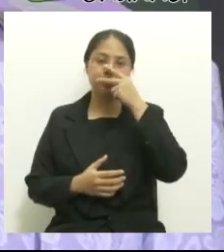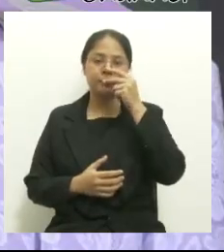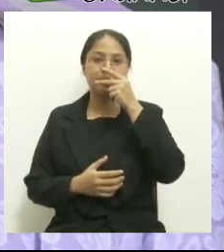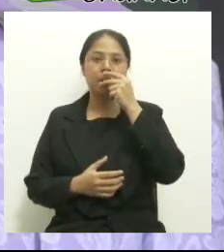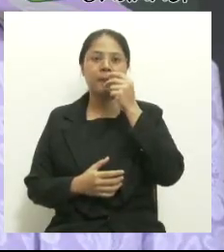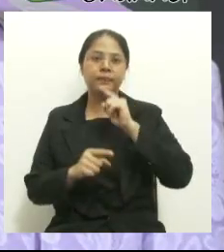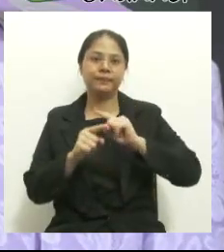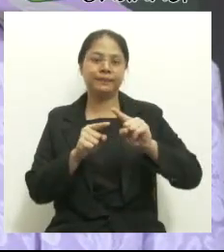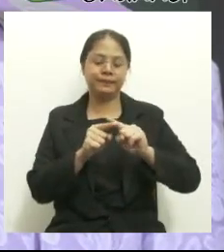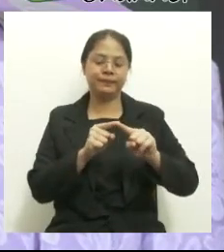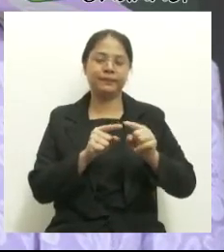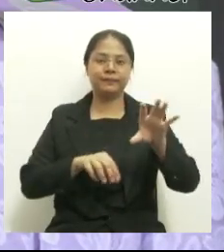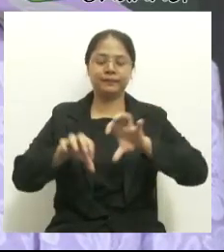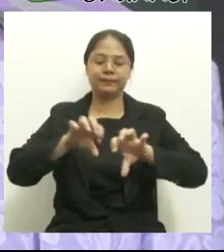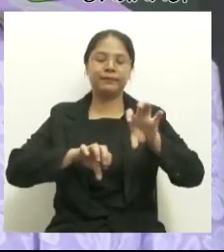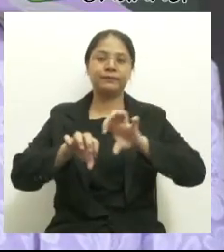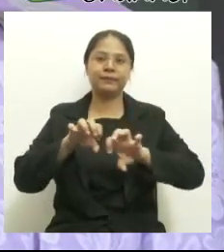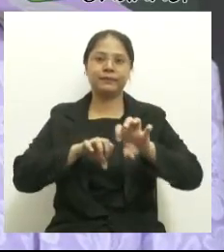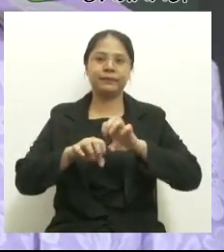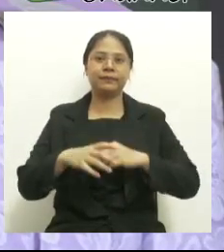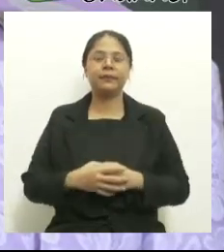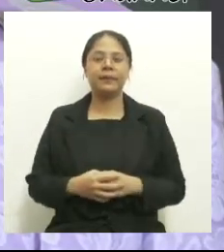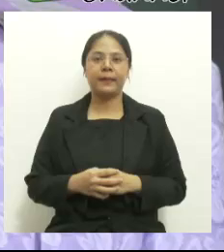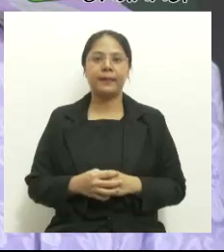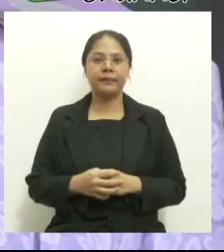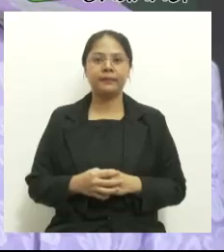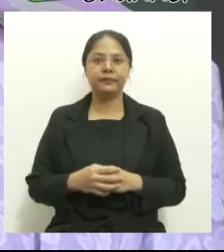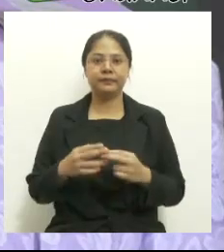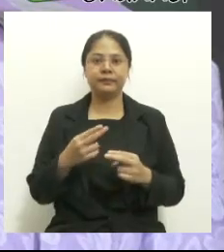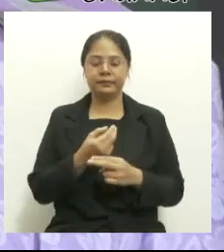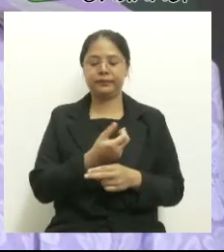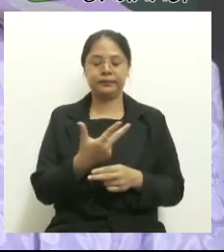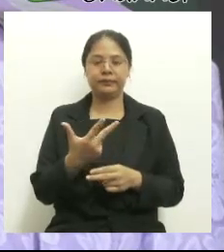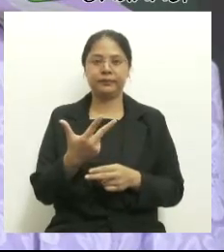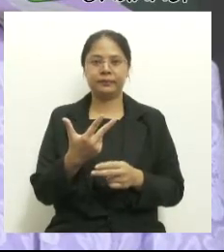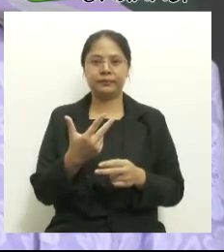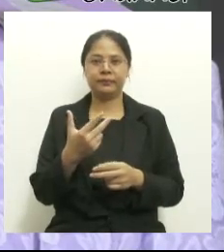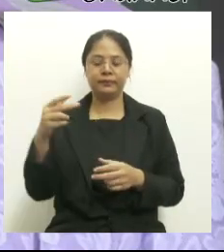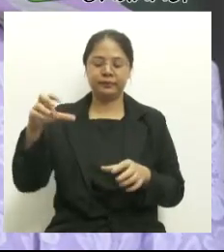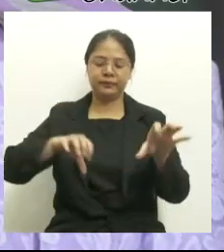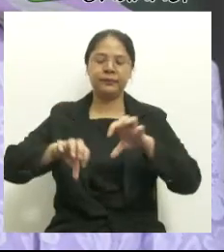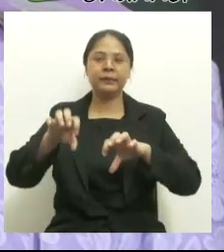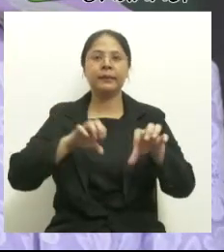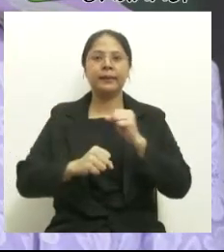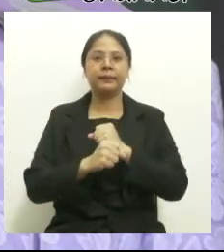อล300กรัมนำพิมพ์เสนกาลาบูนเมนทอลและน้ำมันยูคาลิปตัสมาผสมใส่ขวดน้ำพลาสติกที่